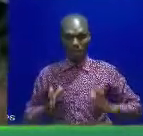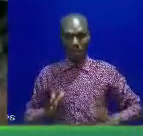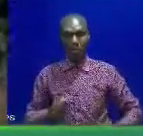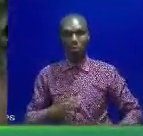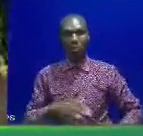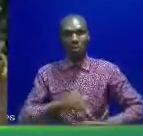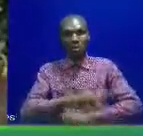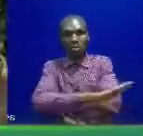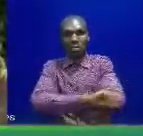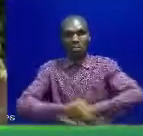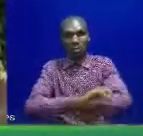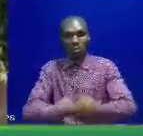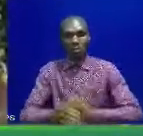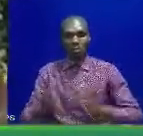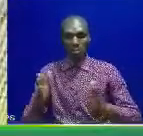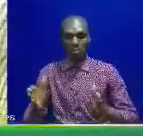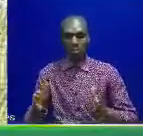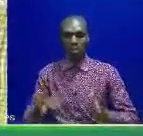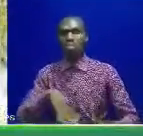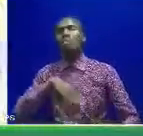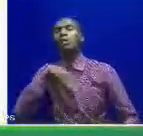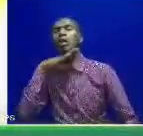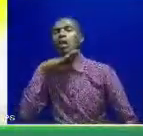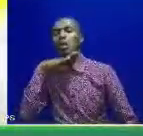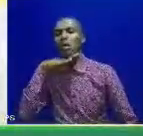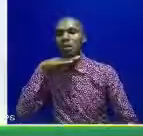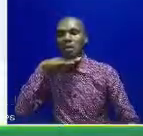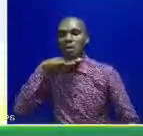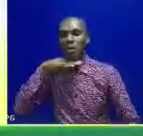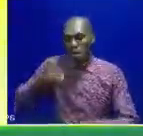sibu chingoli ase kenye